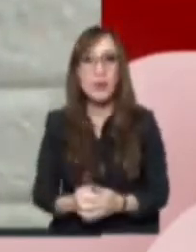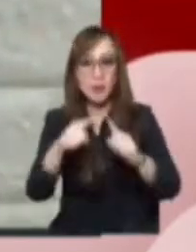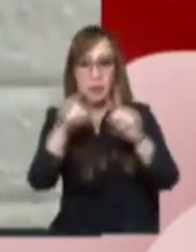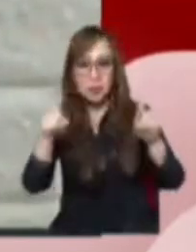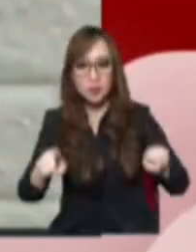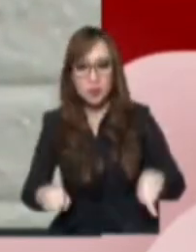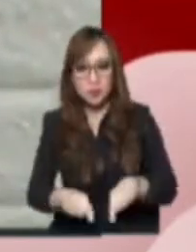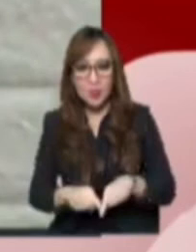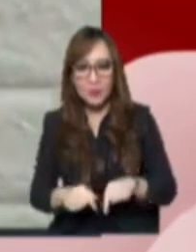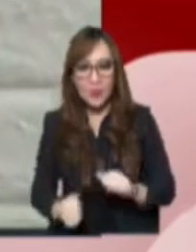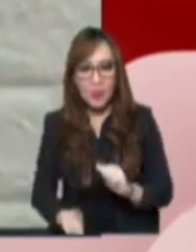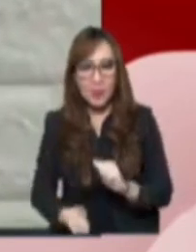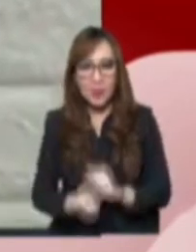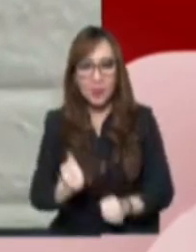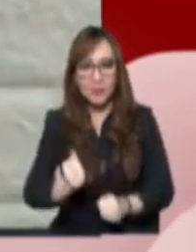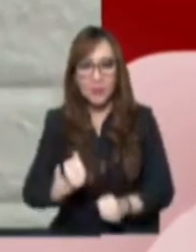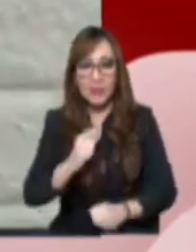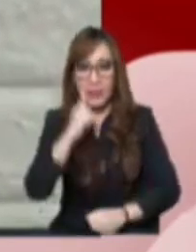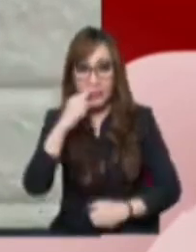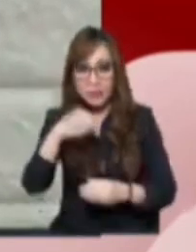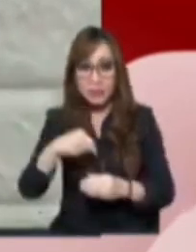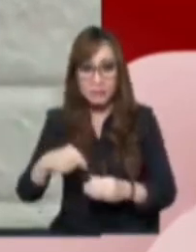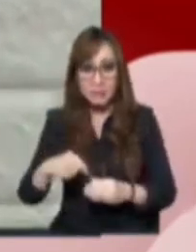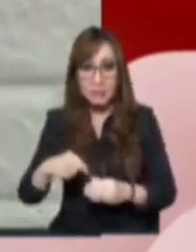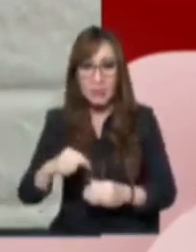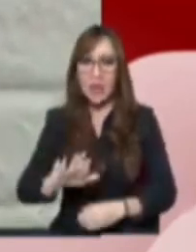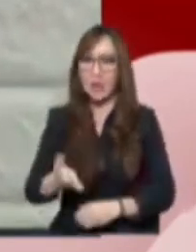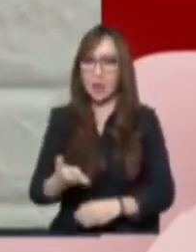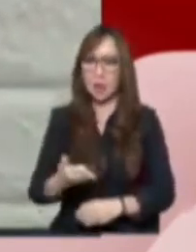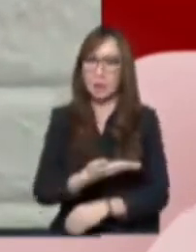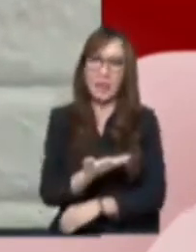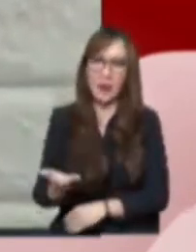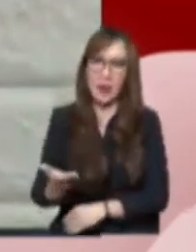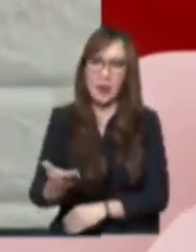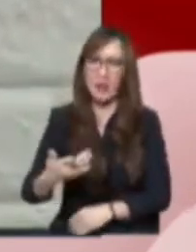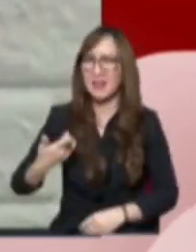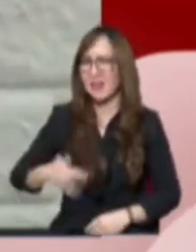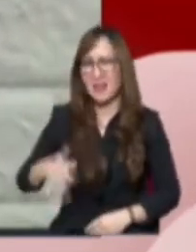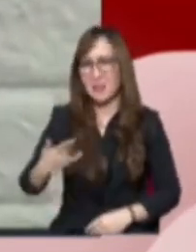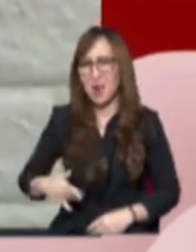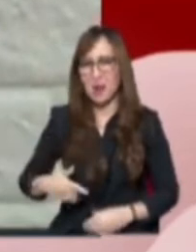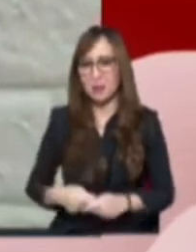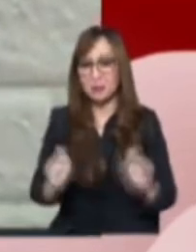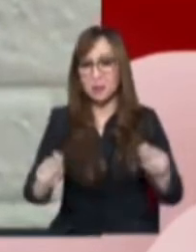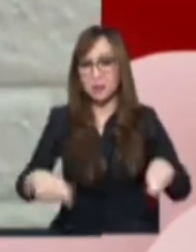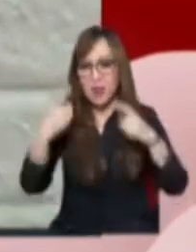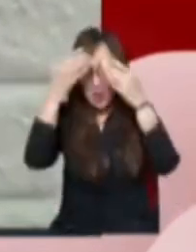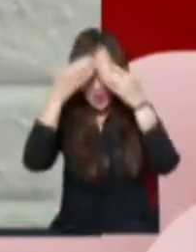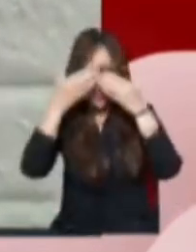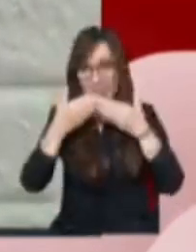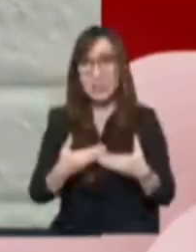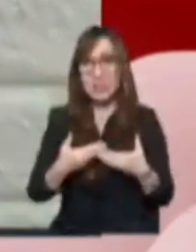copy tim-tim atau lain sebagai atau mereka tidak mau menggunakan facial misalnya mantan